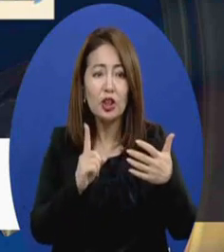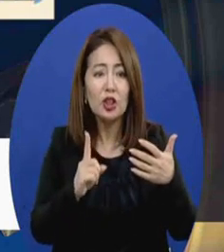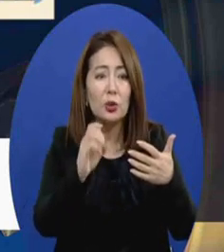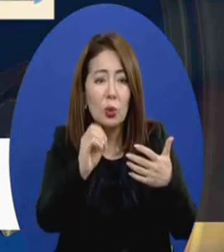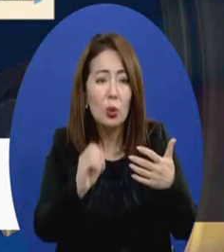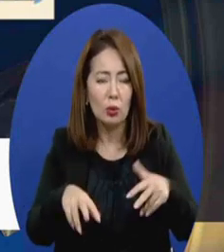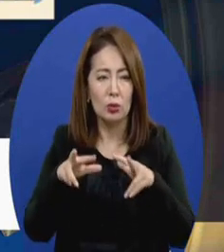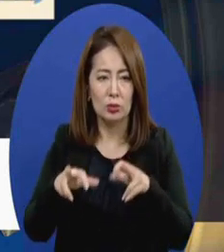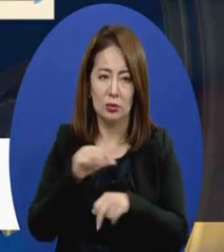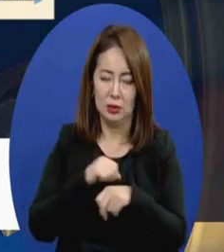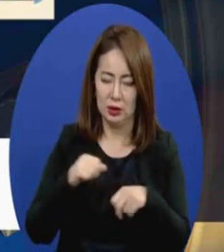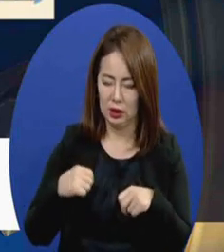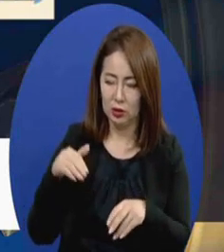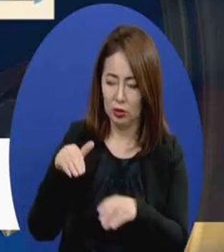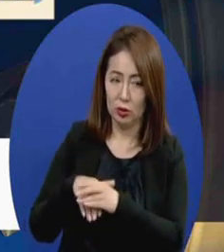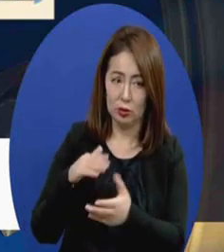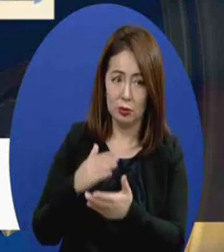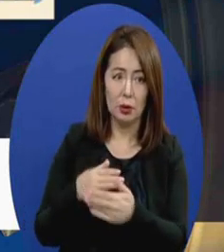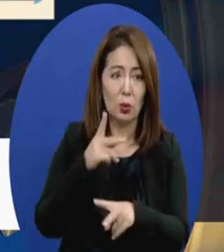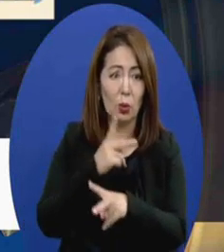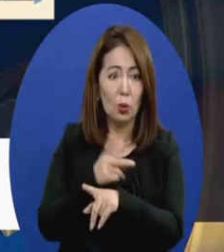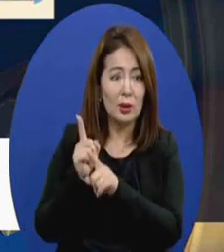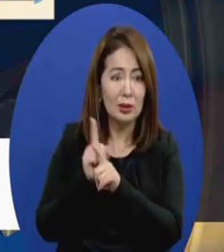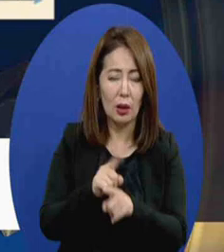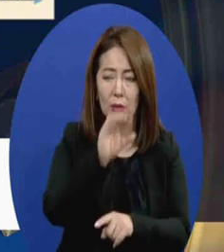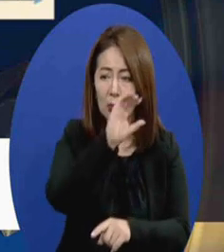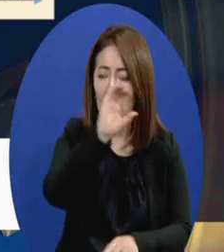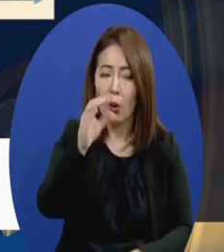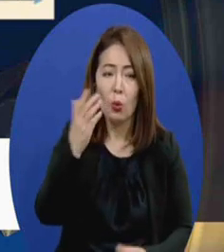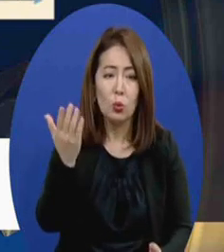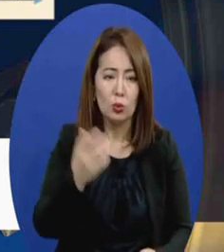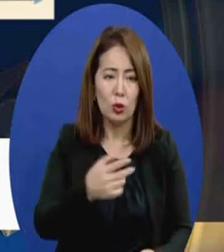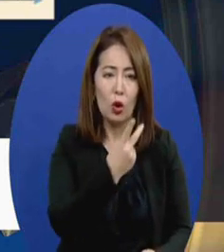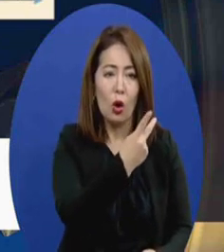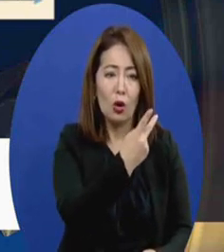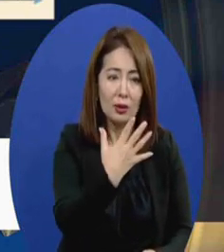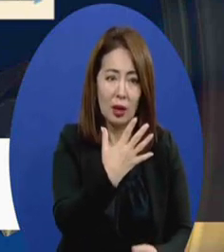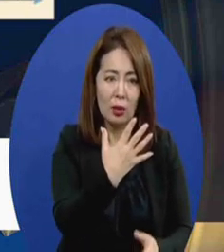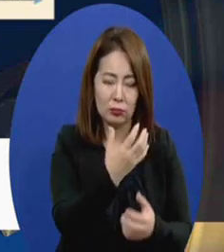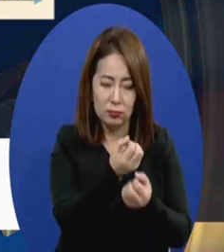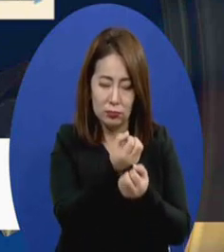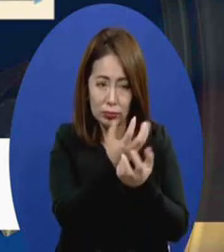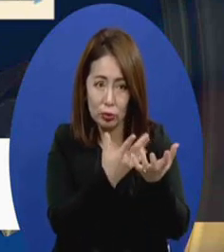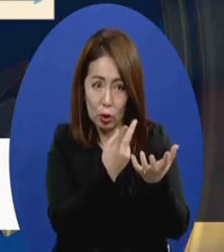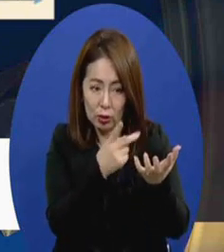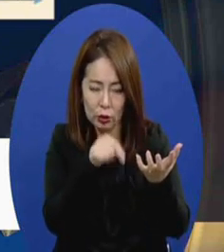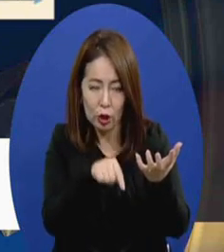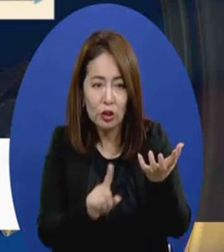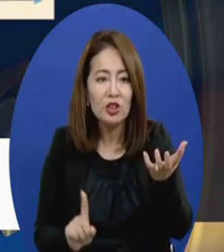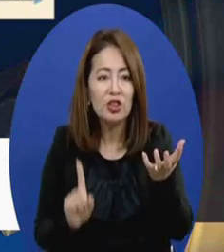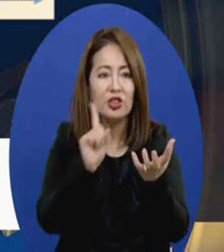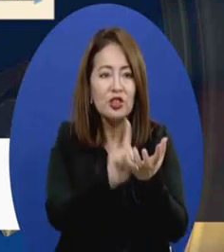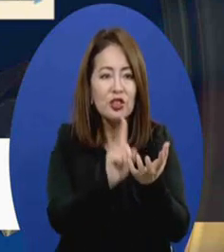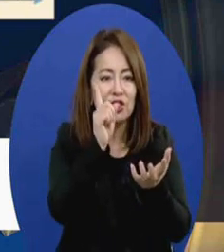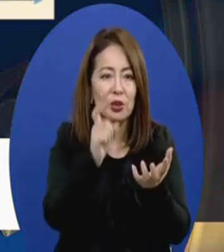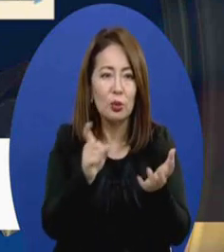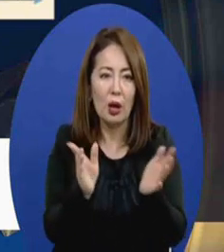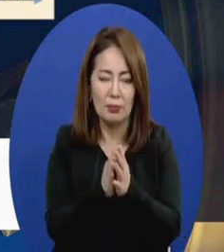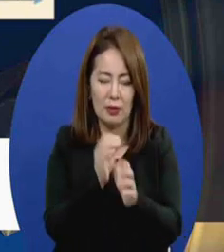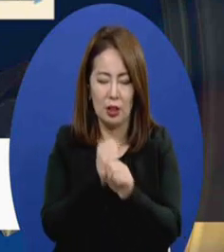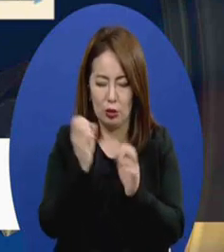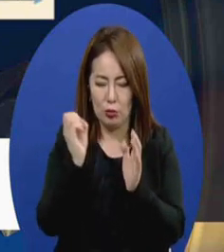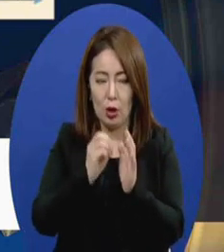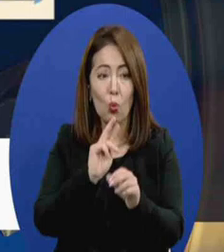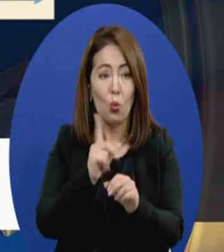тусламжийг бид нар бас хүргэж байгаа. Хөгжлийн бэрхшээлтэй иргэд ажил хийж нийгмийн харилцаанд орохыг эрмэлздэг байна. Улсын хэмжээд хөдөлмөрийн